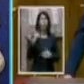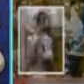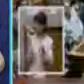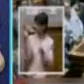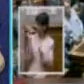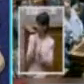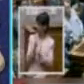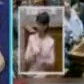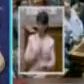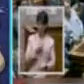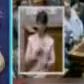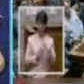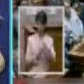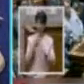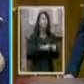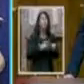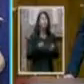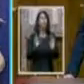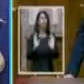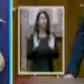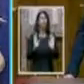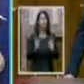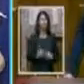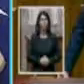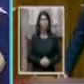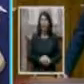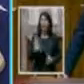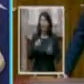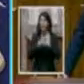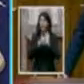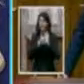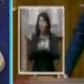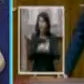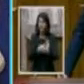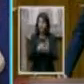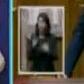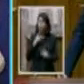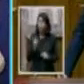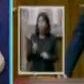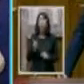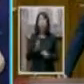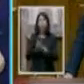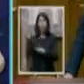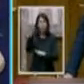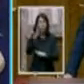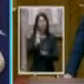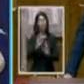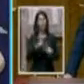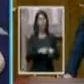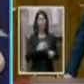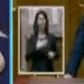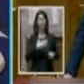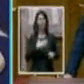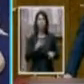φανέλα. Αν συνεχίσετε αυτό που γίνεται τώρα, εγώ και πάλι στην Ευρώπη εθνική φανέλα θα φορέσω. Και πάλι δεν πρόκειται να βλάψω τη